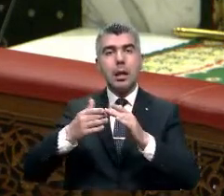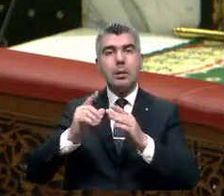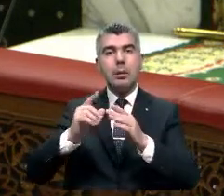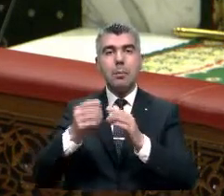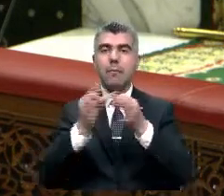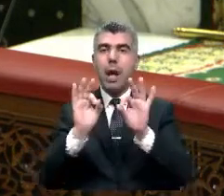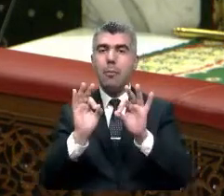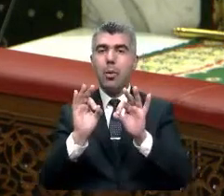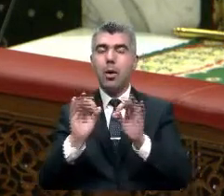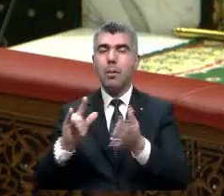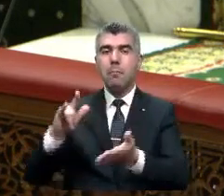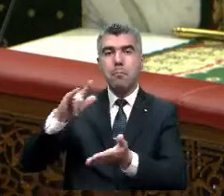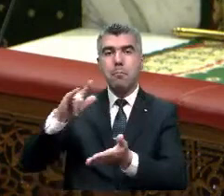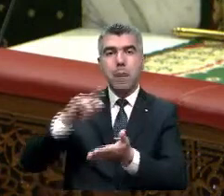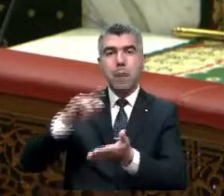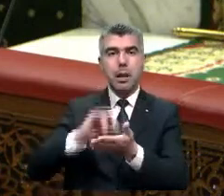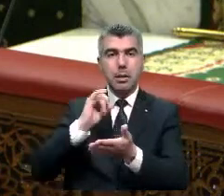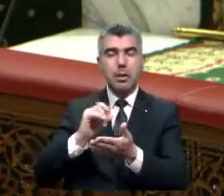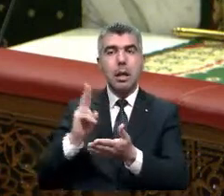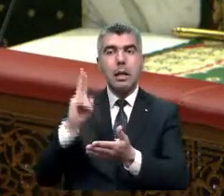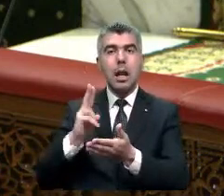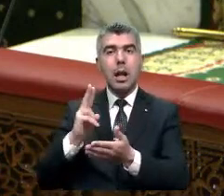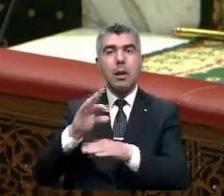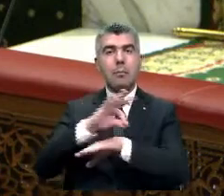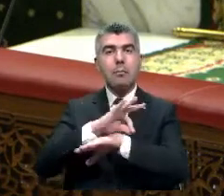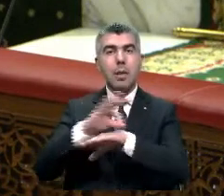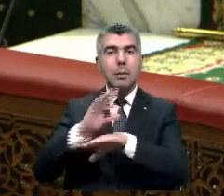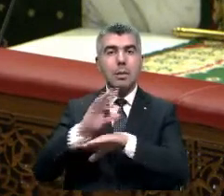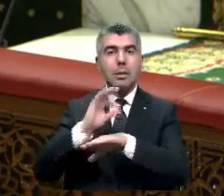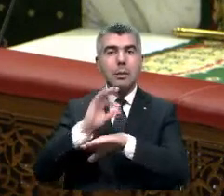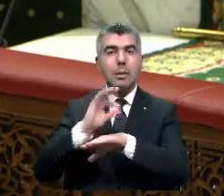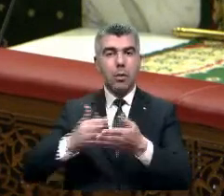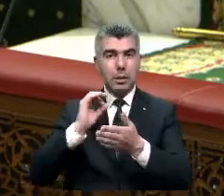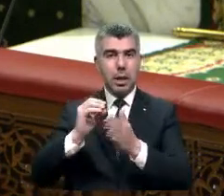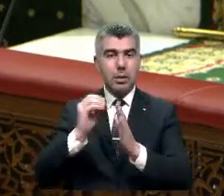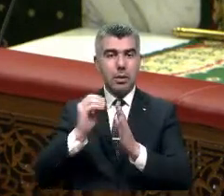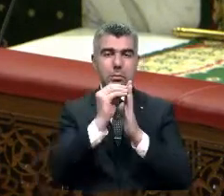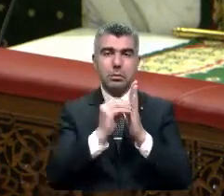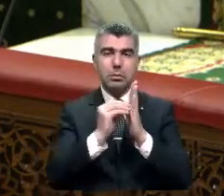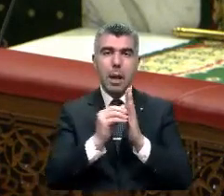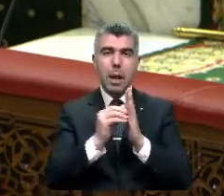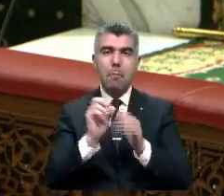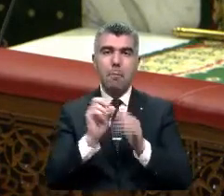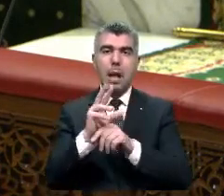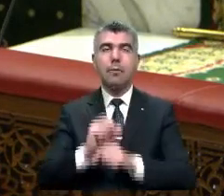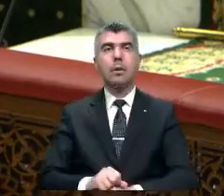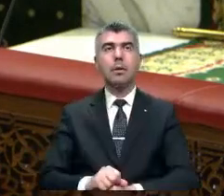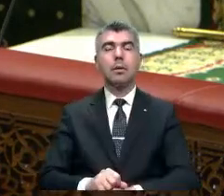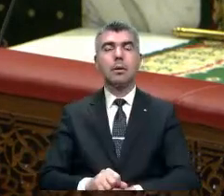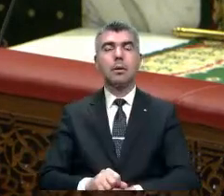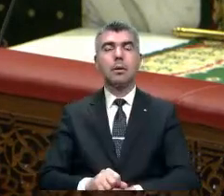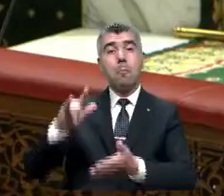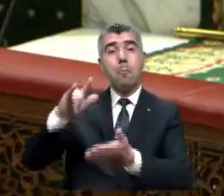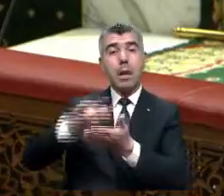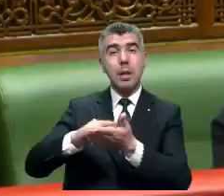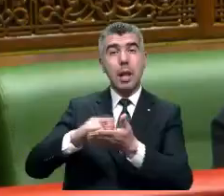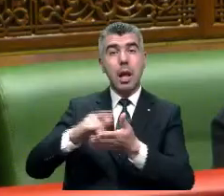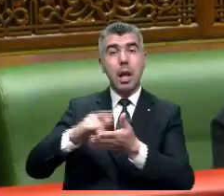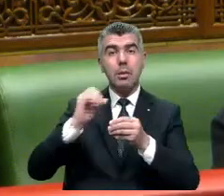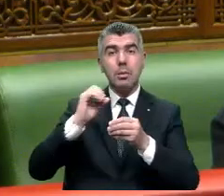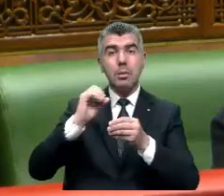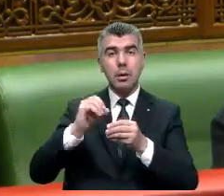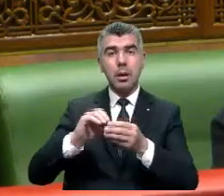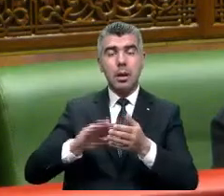مجانا بالمطارات الرئيسيه، كما اطلق المكتب ورشا هاما لرقمنات الخدمات المقدمه للمسافرين. غادي يعرف مطار مراكش المناره خلال